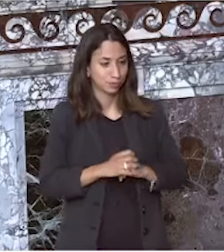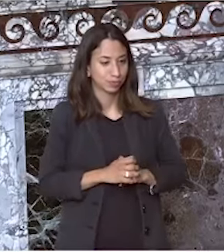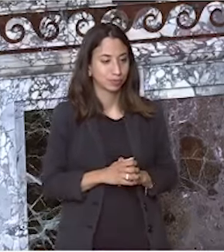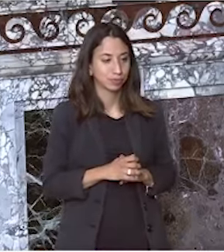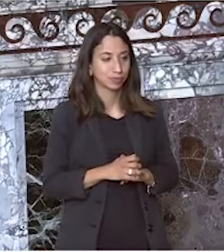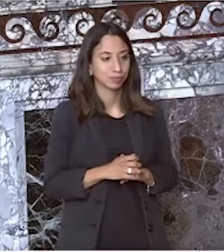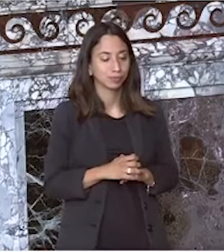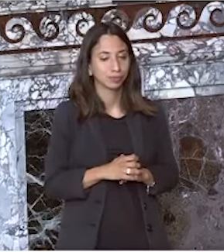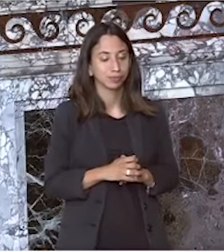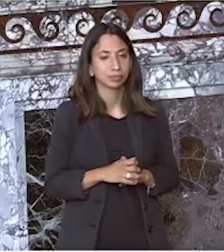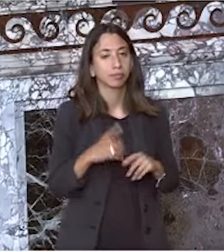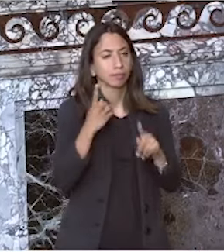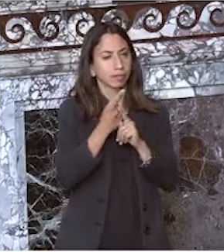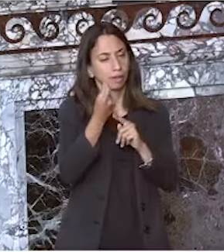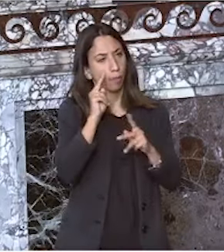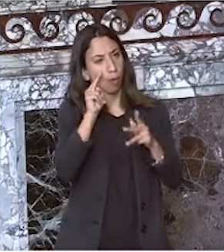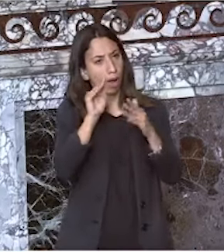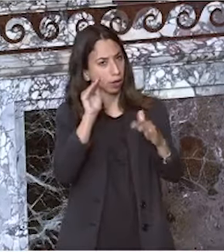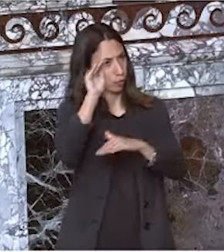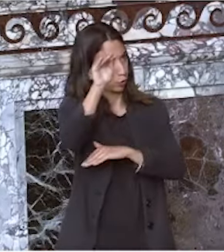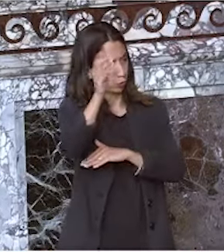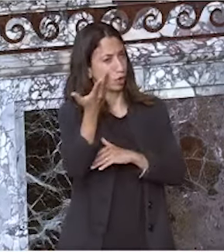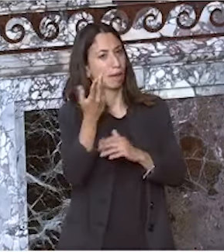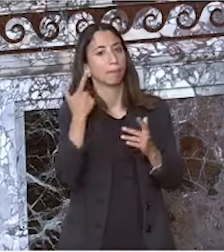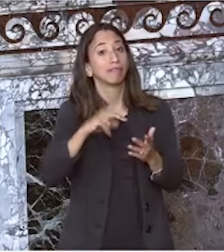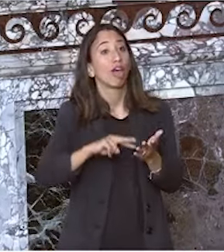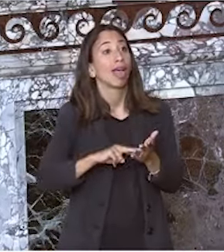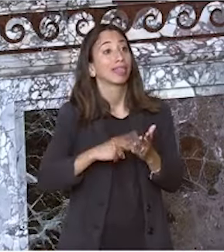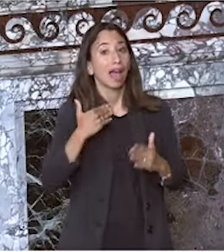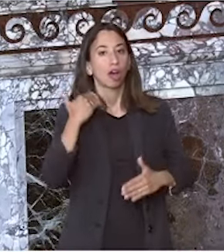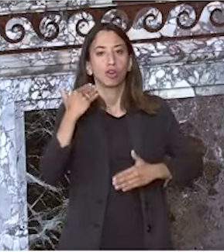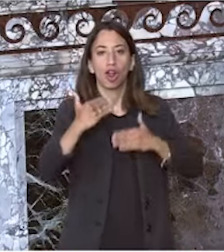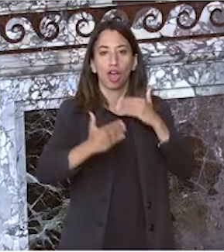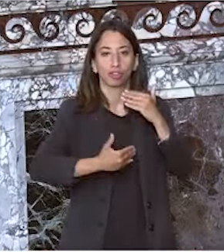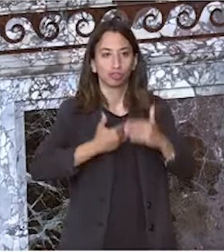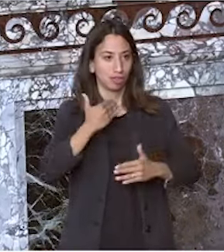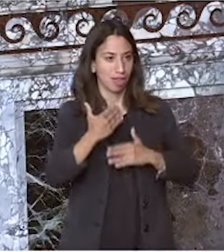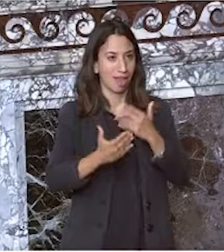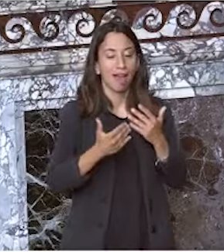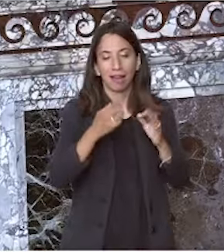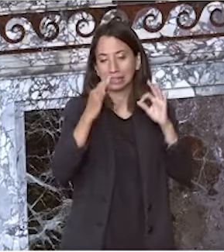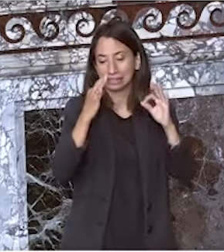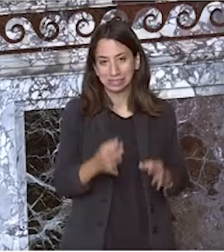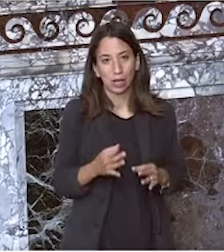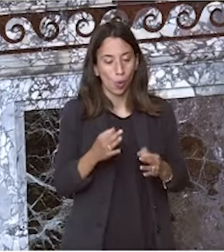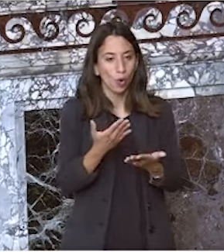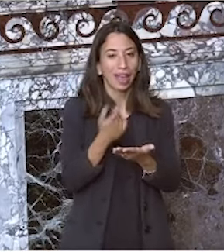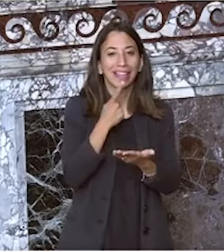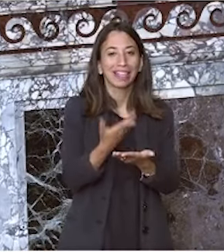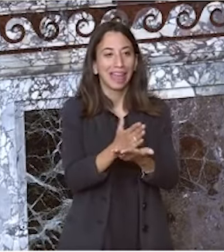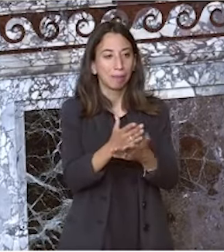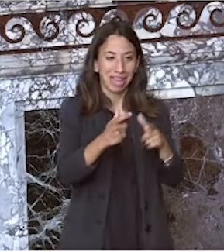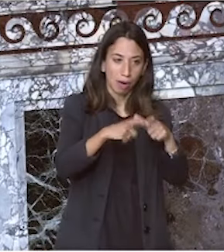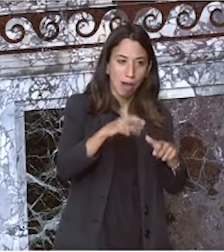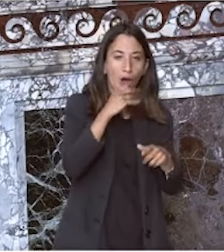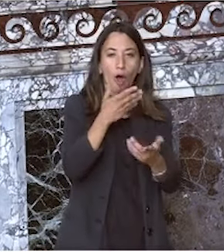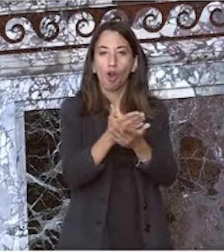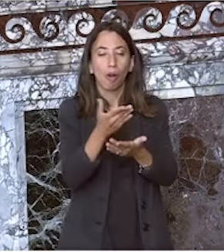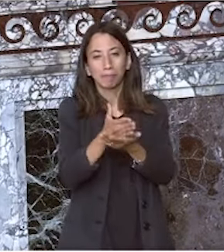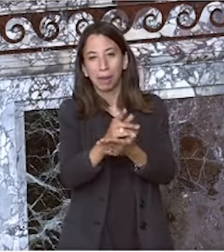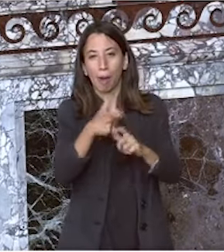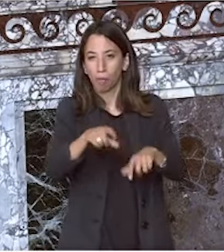Guardando oltre, sarà soprattutto la tecnologia a influenzare l'attività degli intermediari bancari e non bancari. I